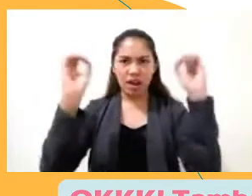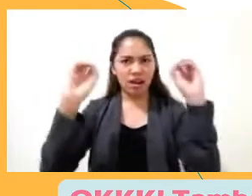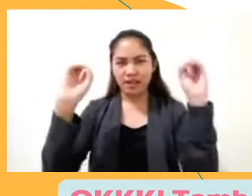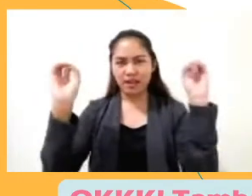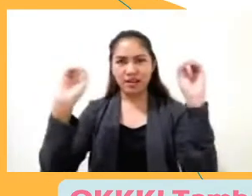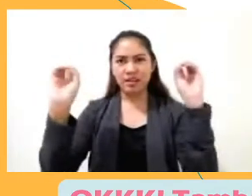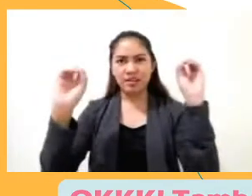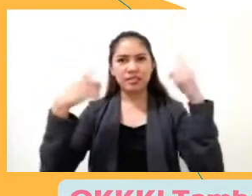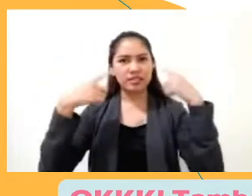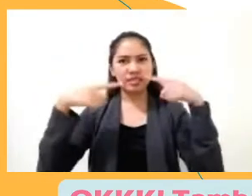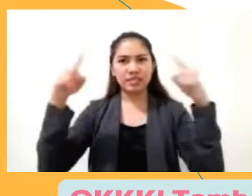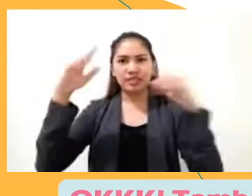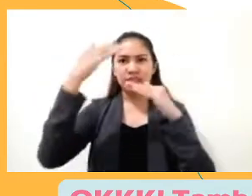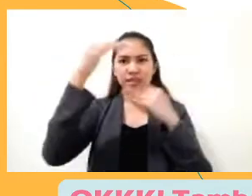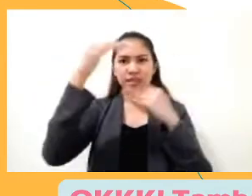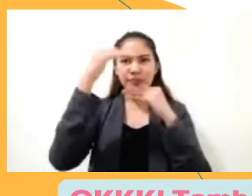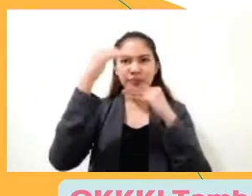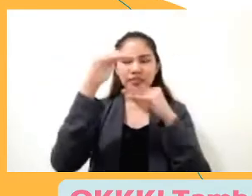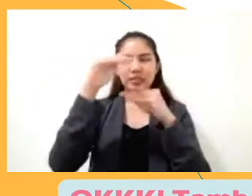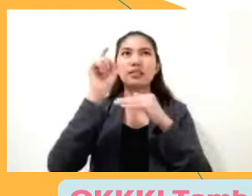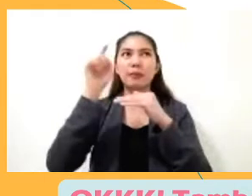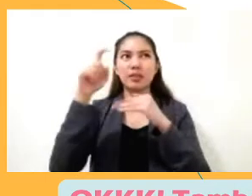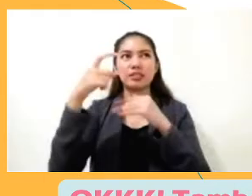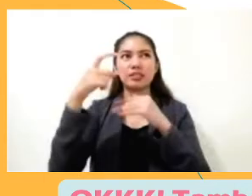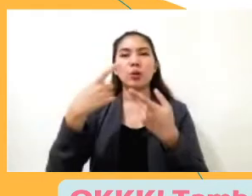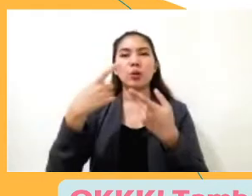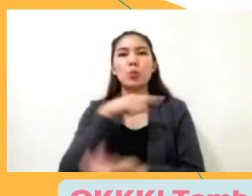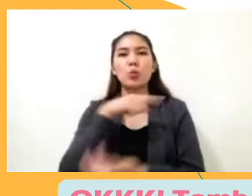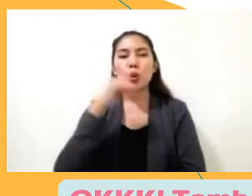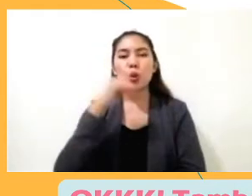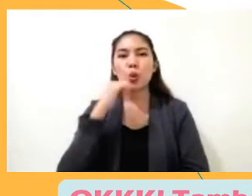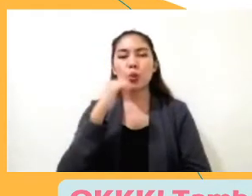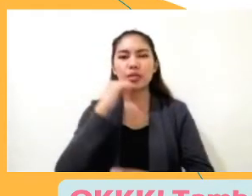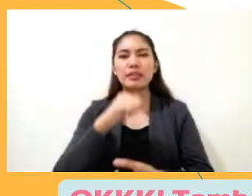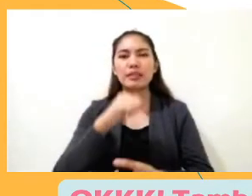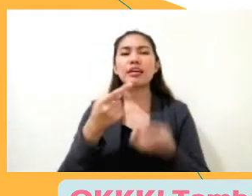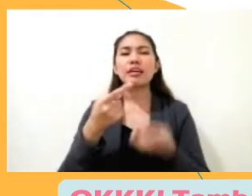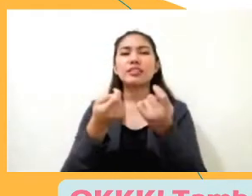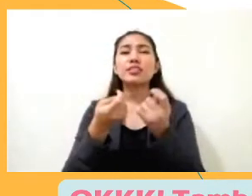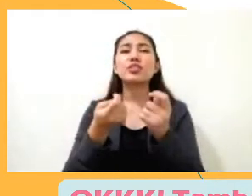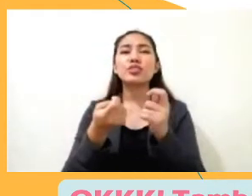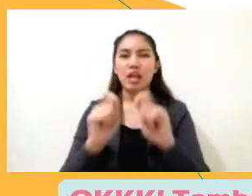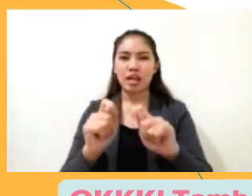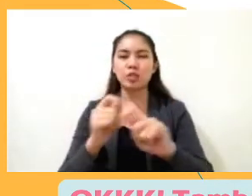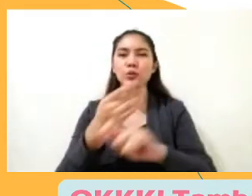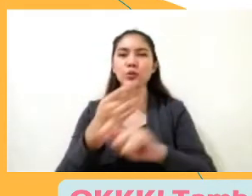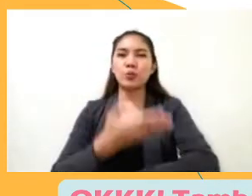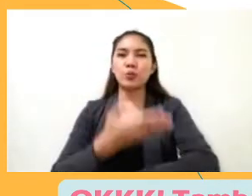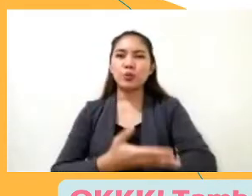parating nating sinastrive na umunlad o